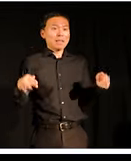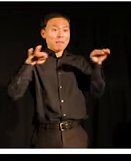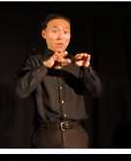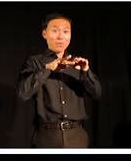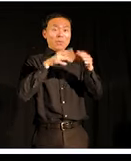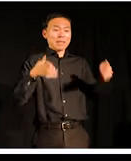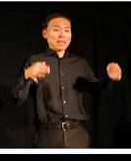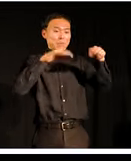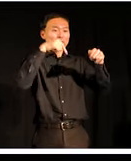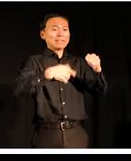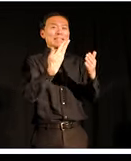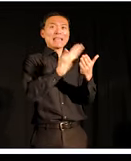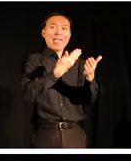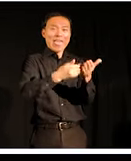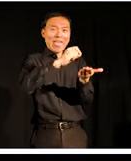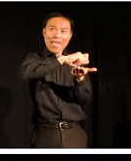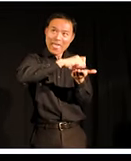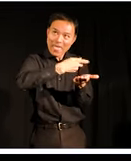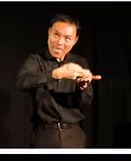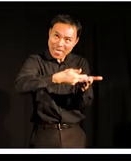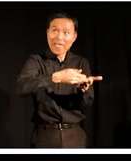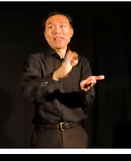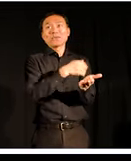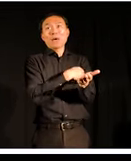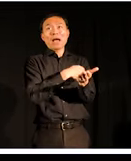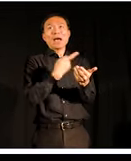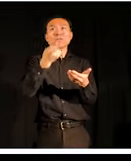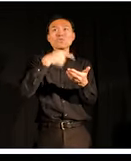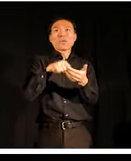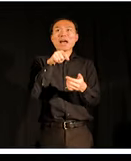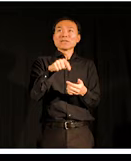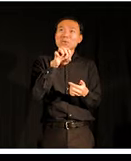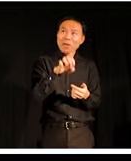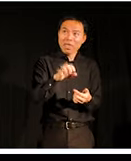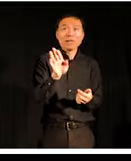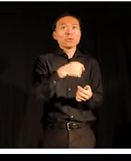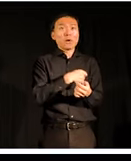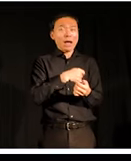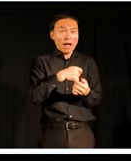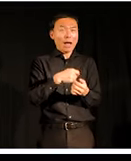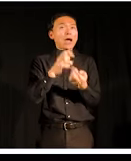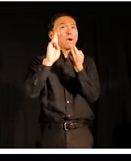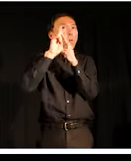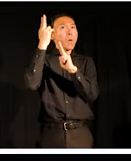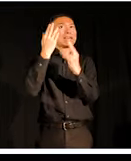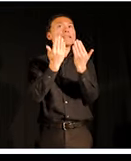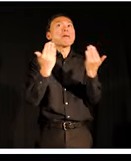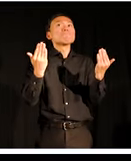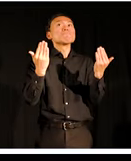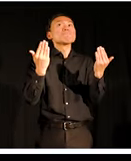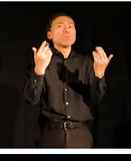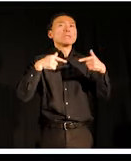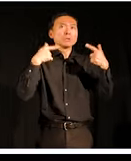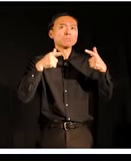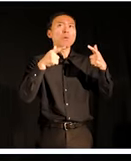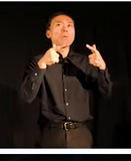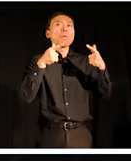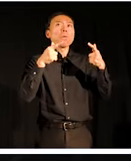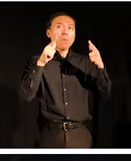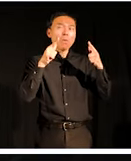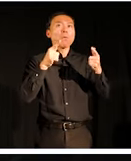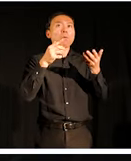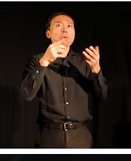私が務めてるFM沖縄にもあったりとかあとういとかねあと沖縄沖天の常連さんでもねいらっしゃいます